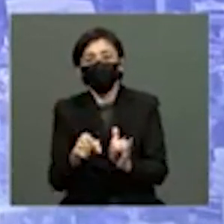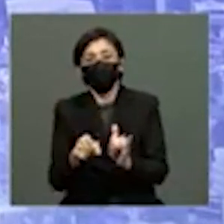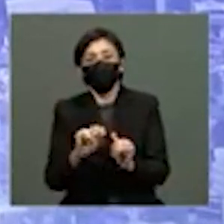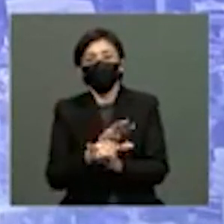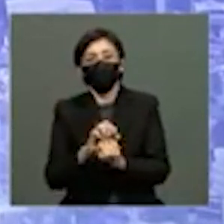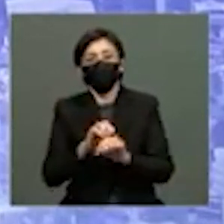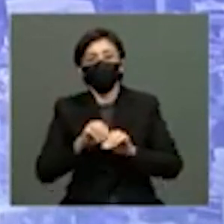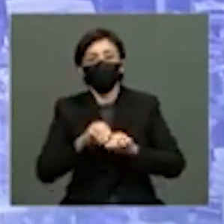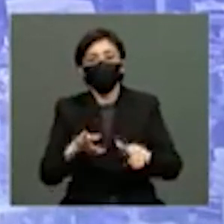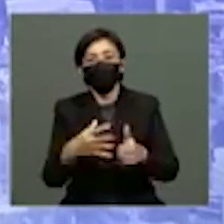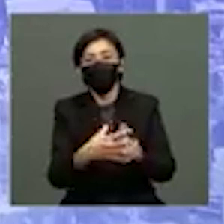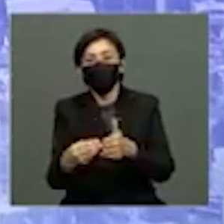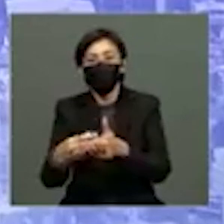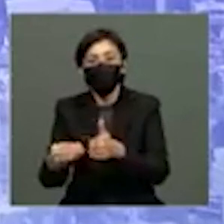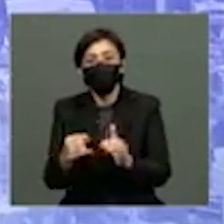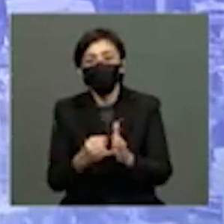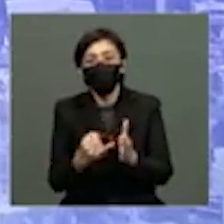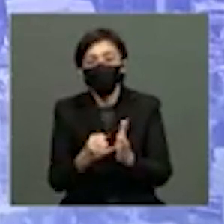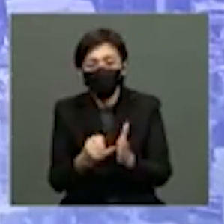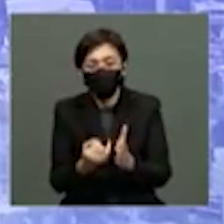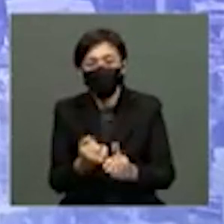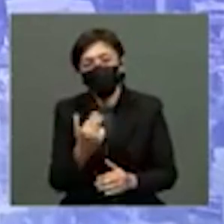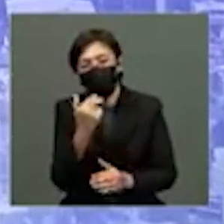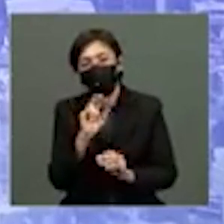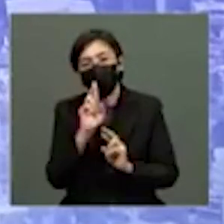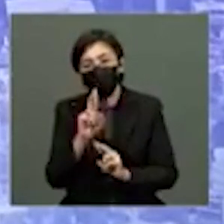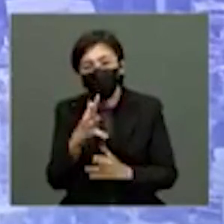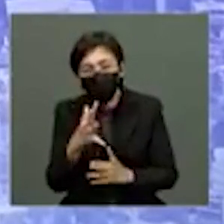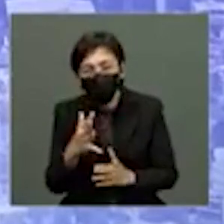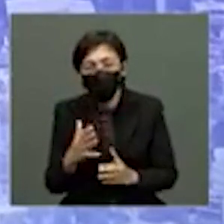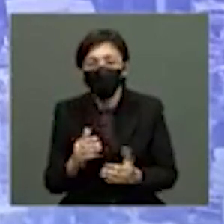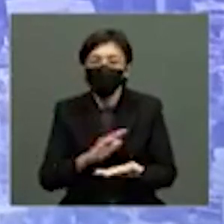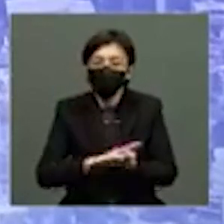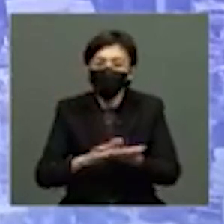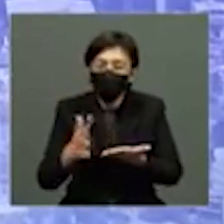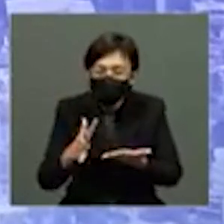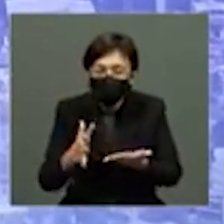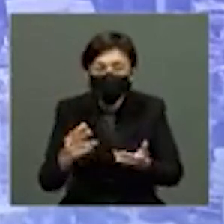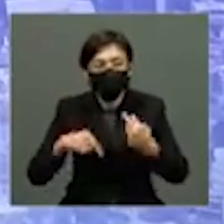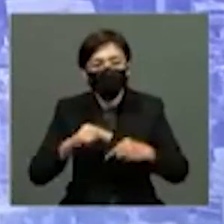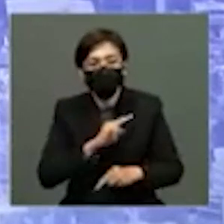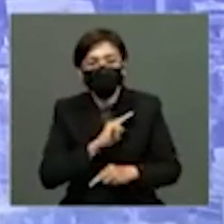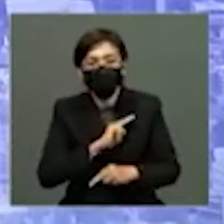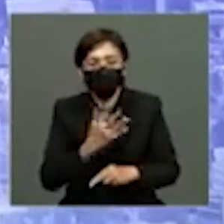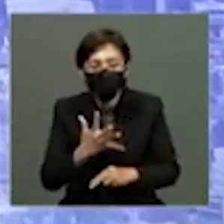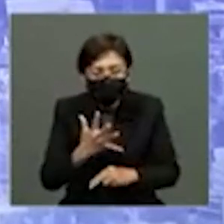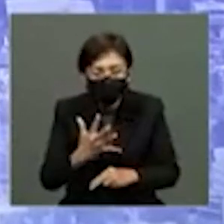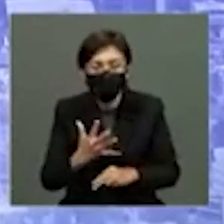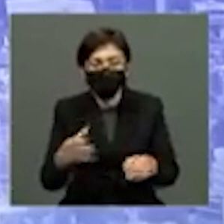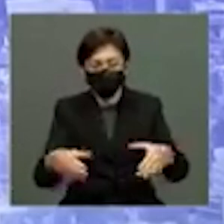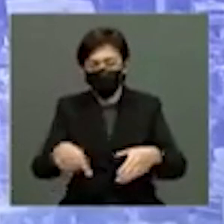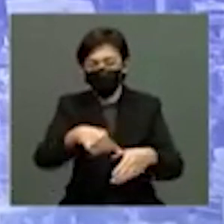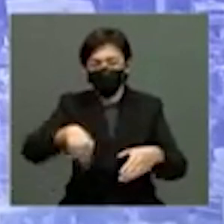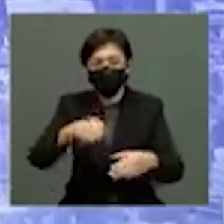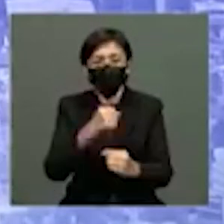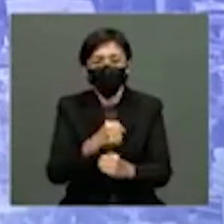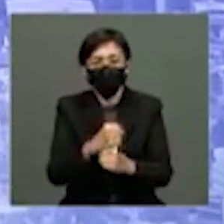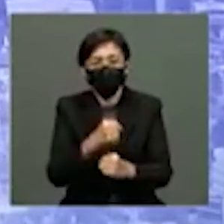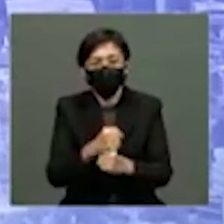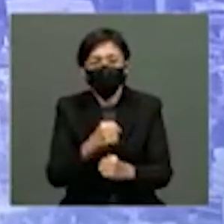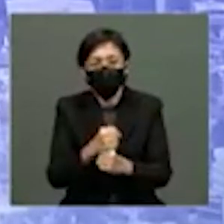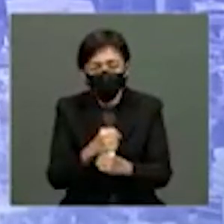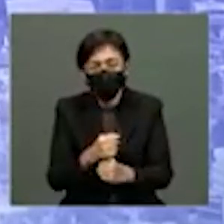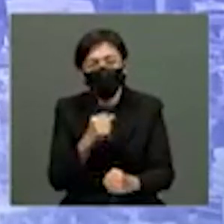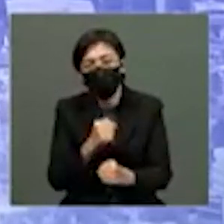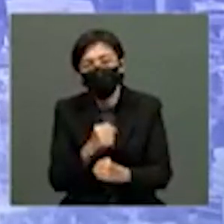กิดขึ้นการไม่ระมัดระวังในเรื่องของสุขอนามัยส่วนตัวซึ่งแน่นอนครับพวกเขาต้องทำงานที่